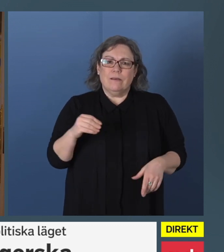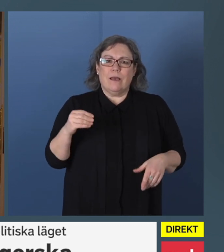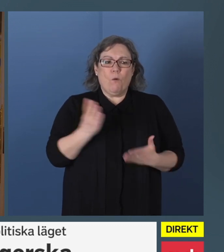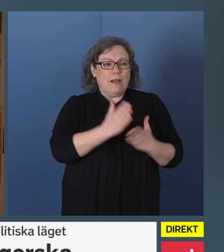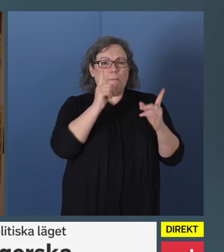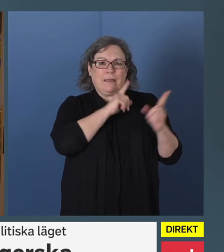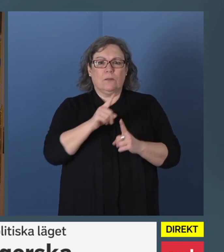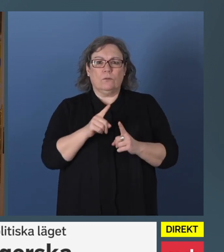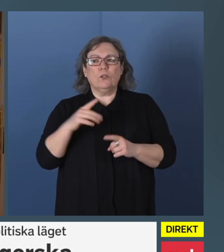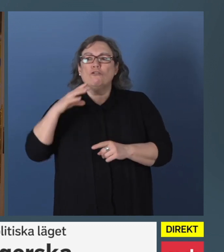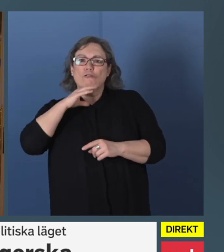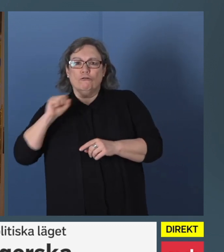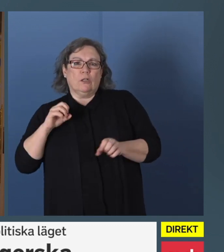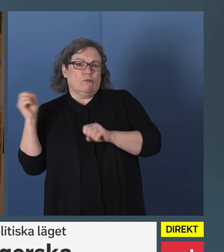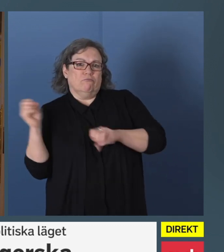mellan människor.